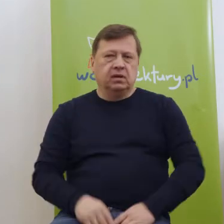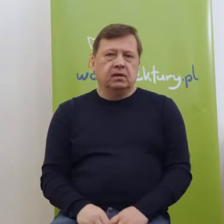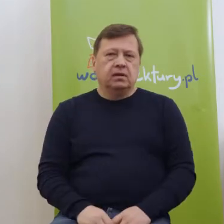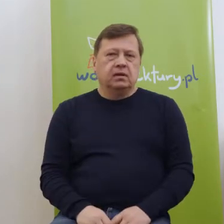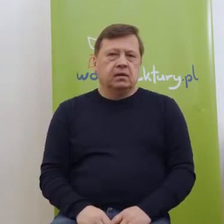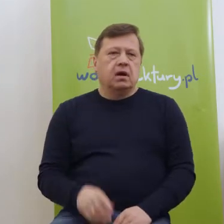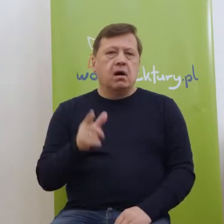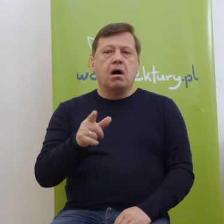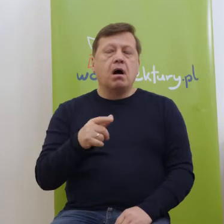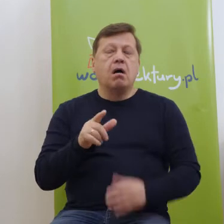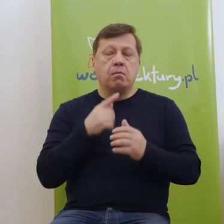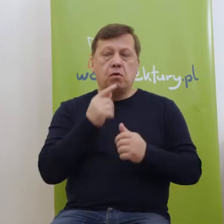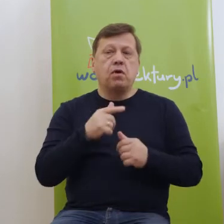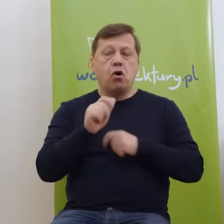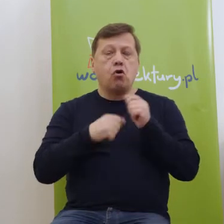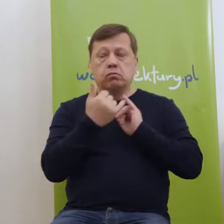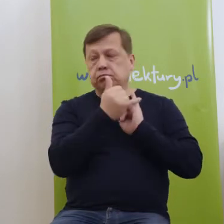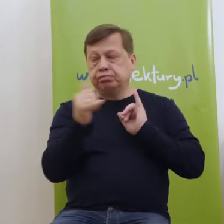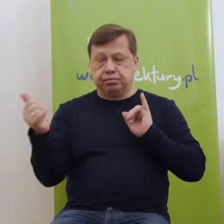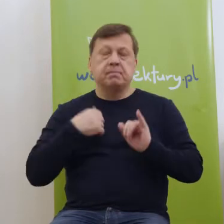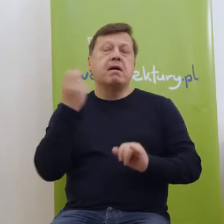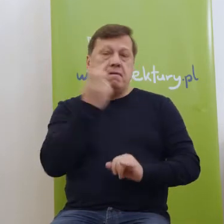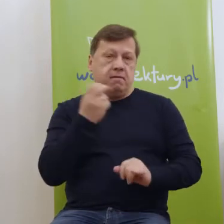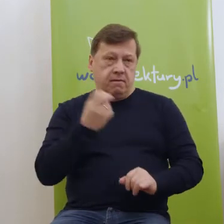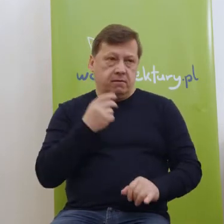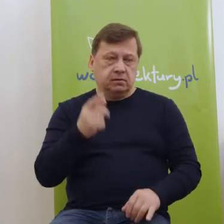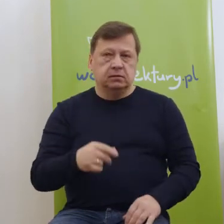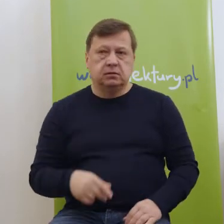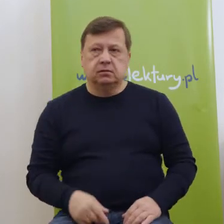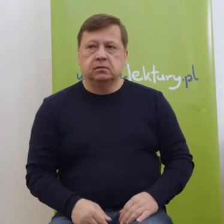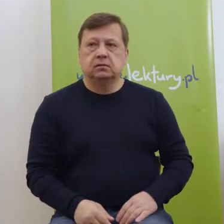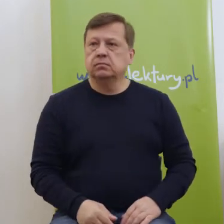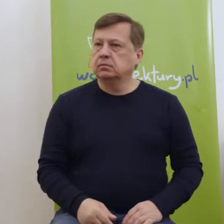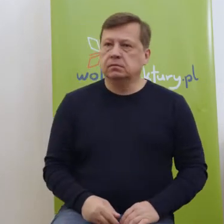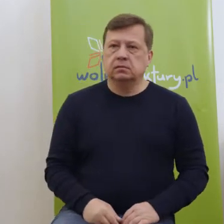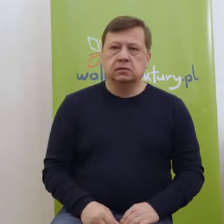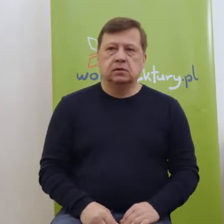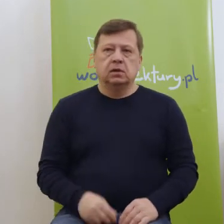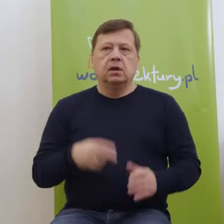A interesuje mnie wiele rozwiązań, a tak w ogóle to najbardziej mnie interesuje brak rozwiązania.